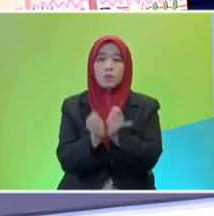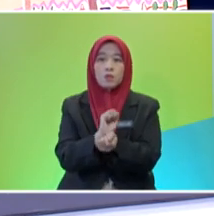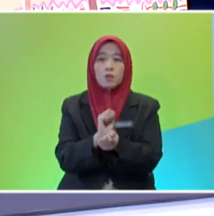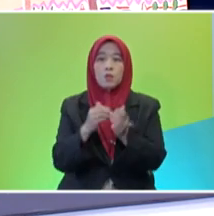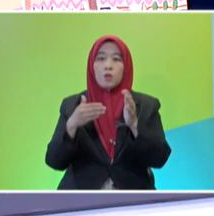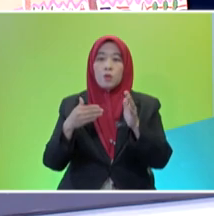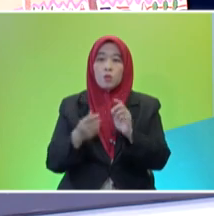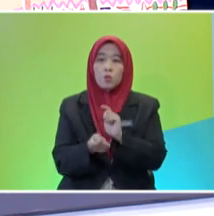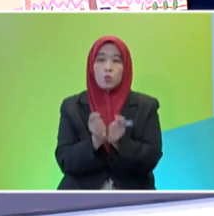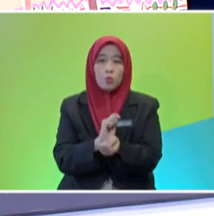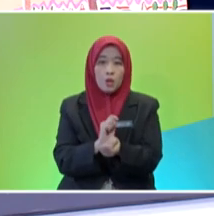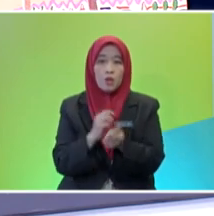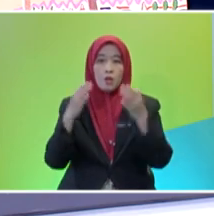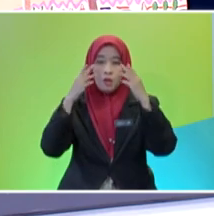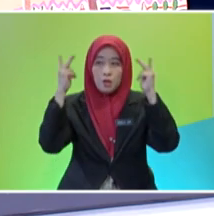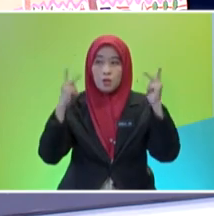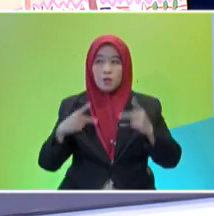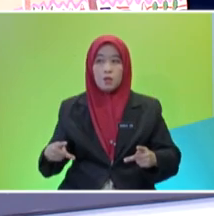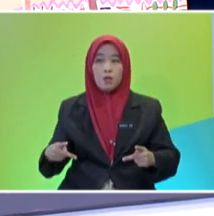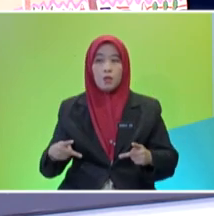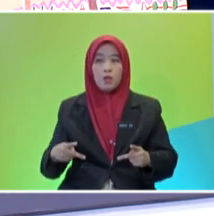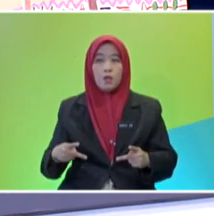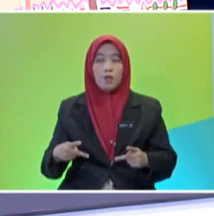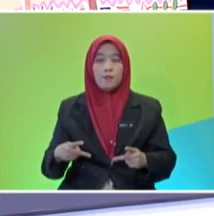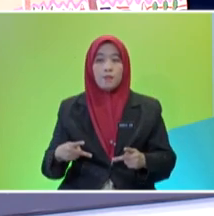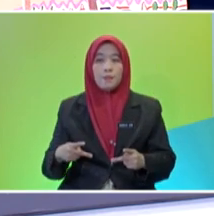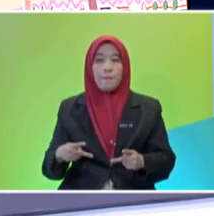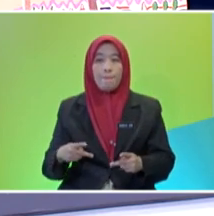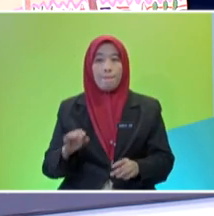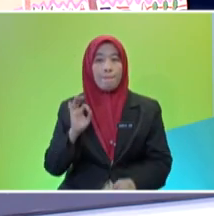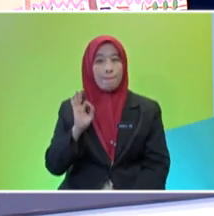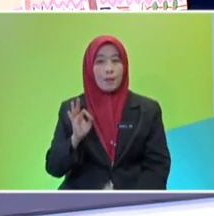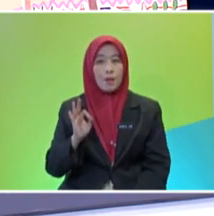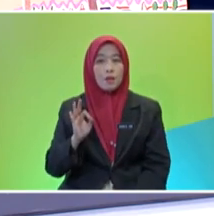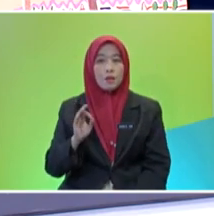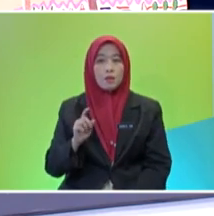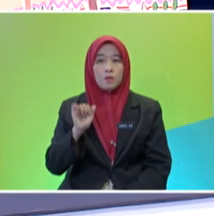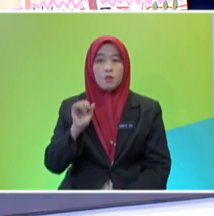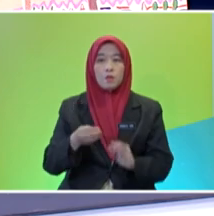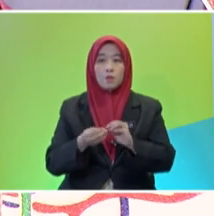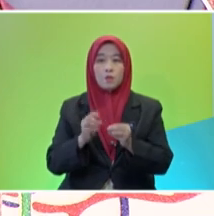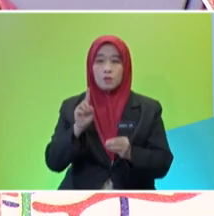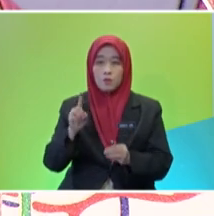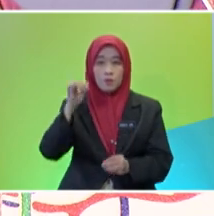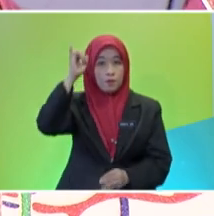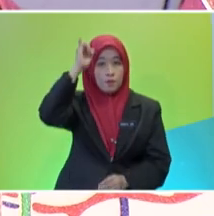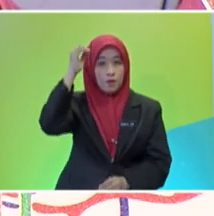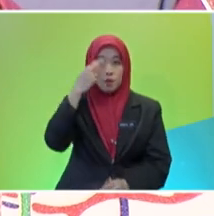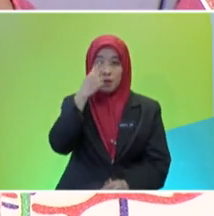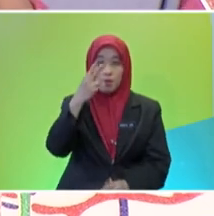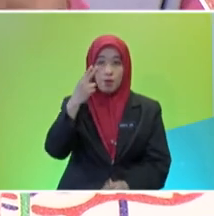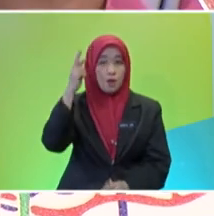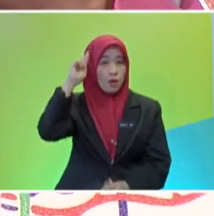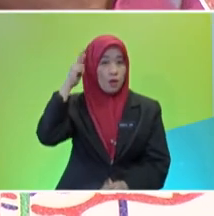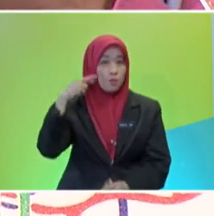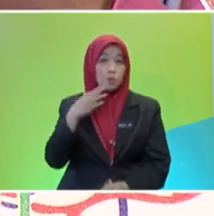Rasa anggota badan apa yang terlibat ni? Apa yang cikgu gunakan ni? Yang pertama Irfan nampak rambut dia warna kuning